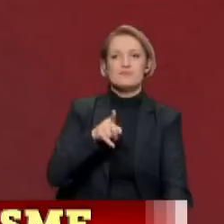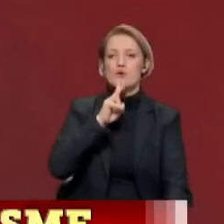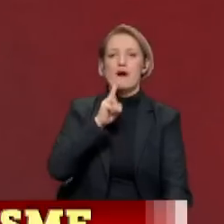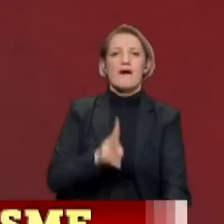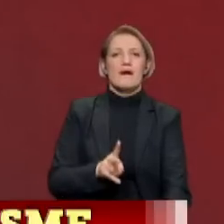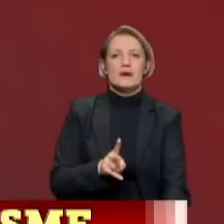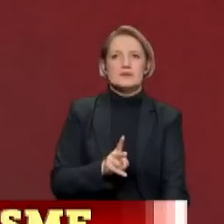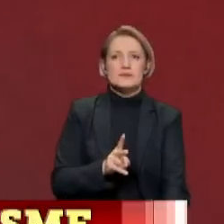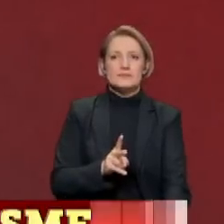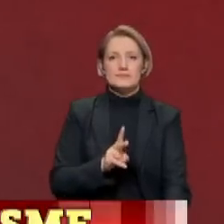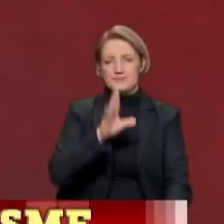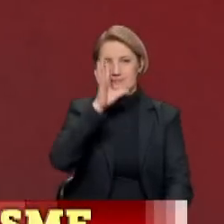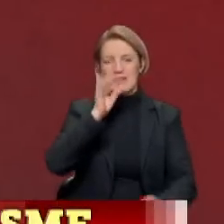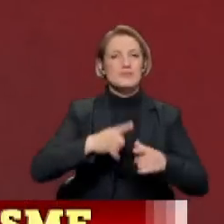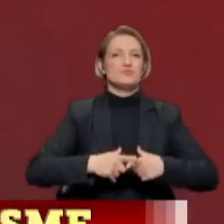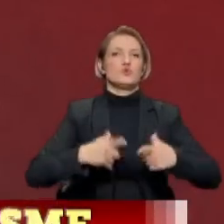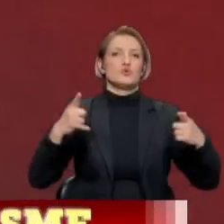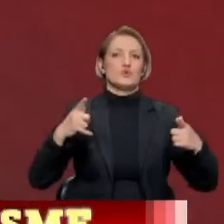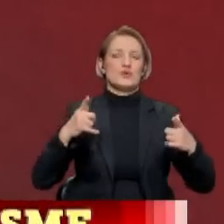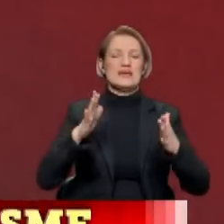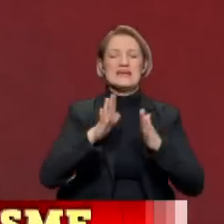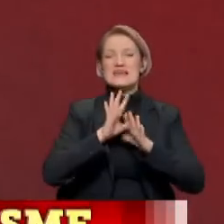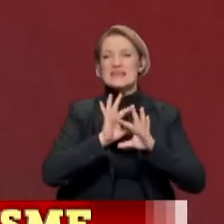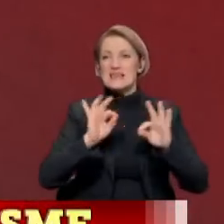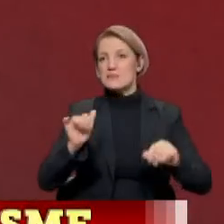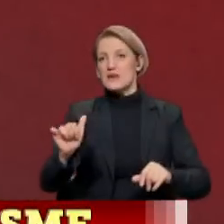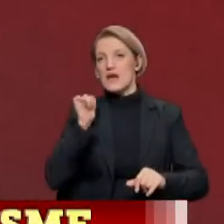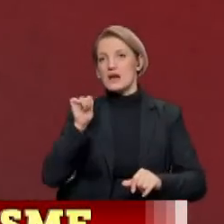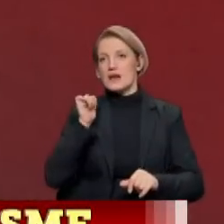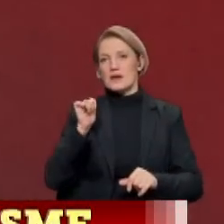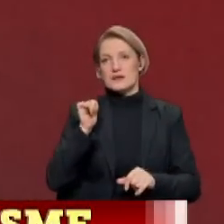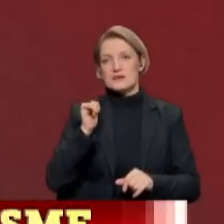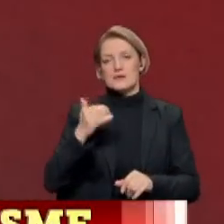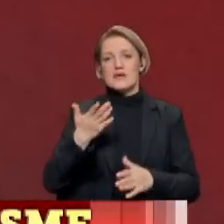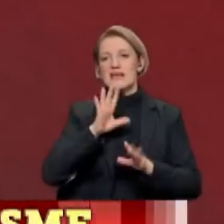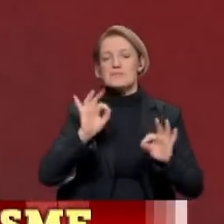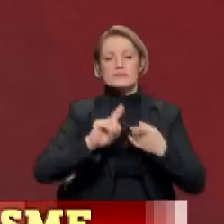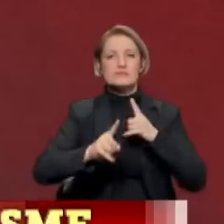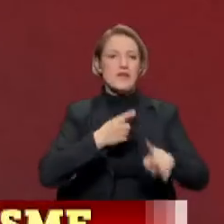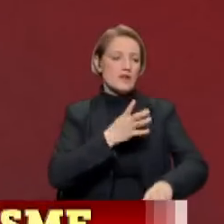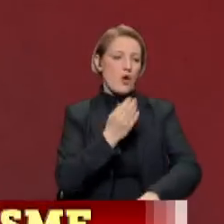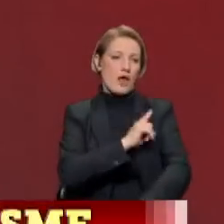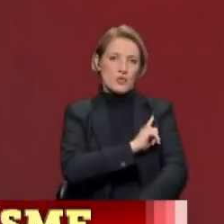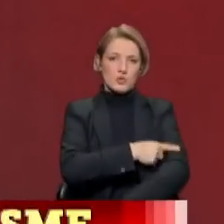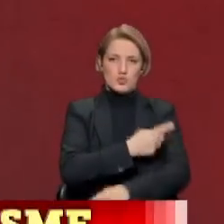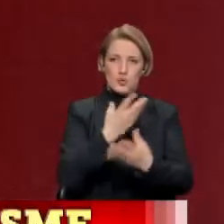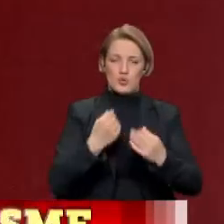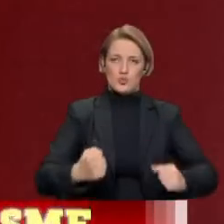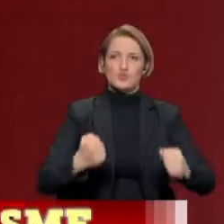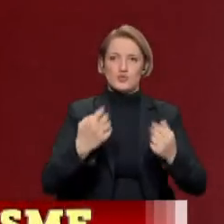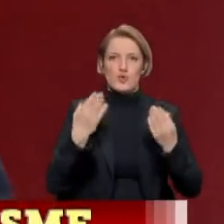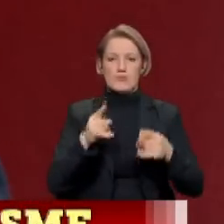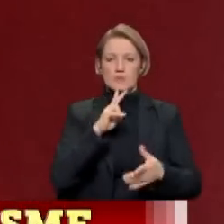karar kimi büyütür? Kimi geride bırakır? Kimi siyaseten güçlendirir? Ne dersiniz? Bu